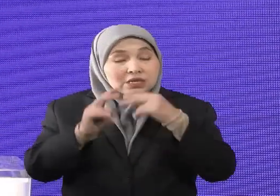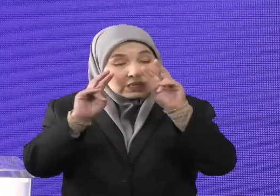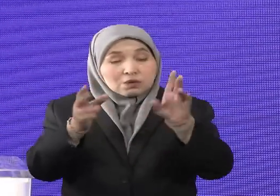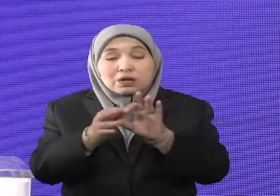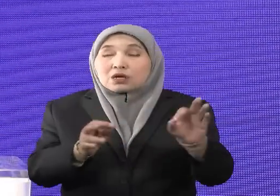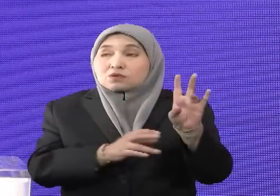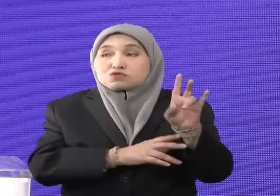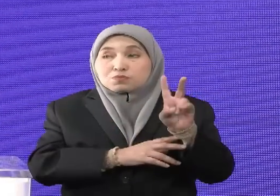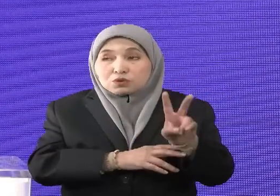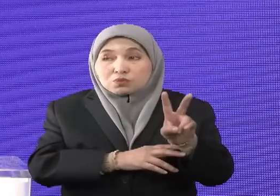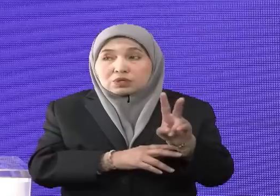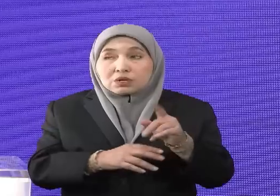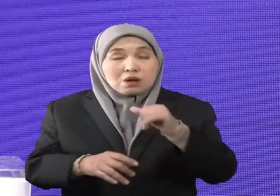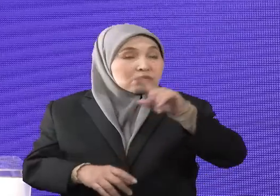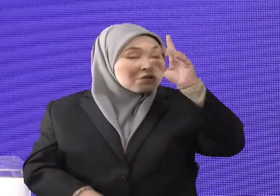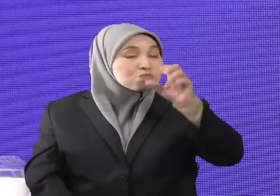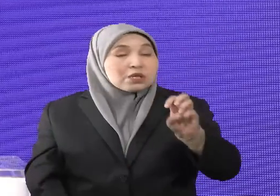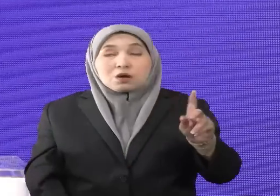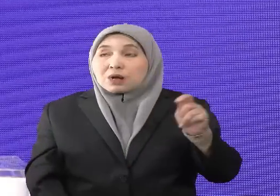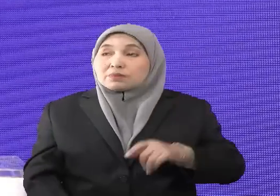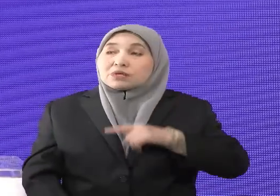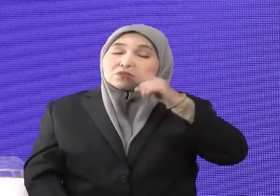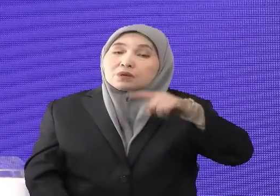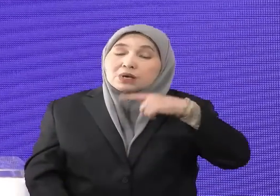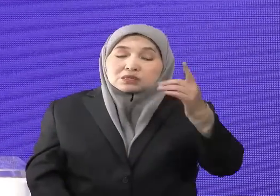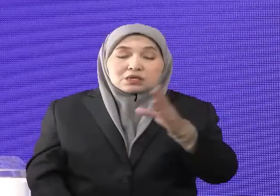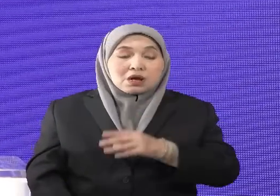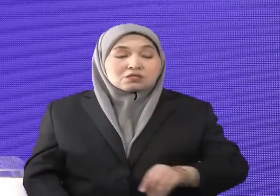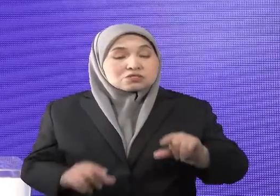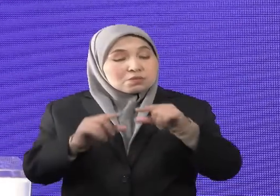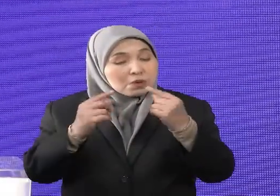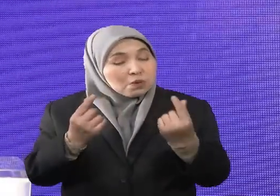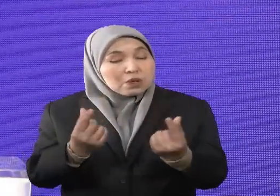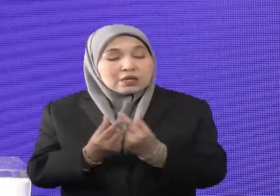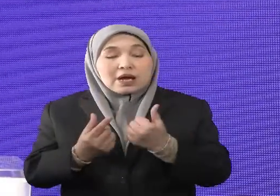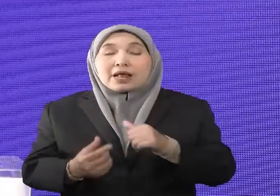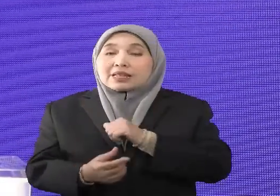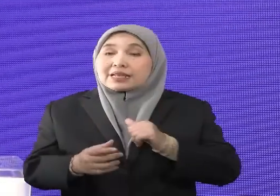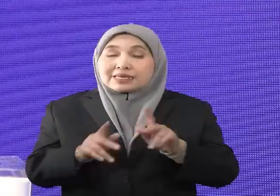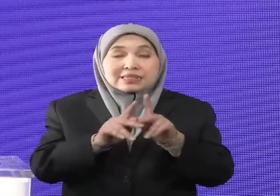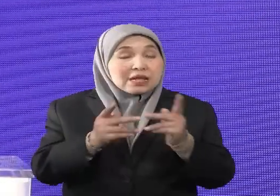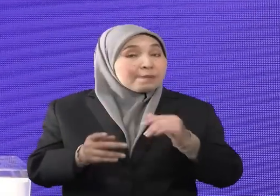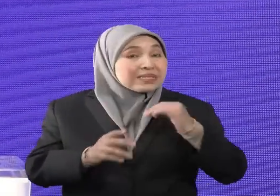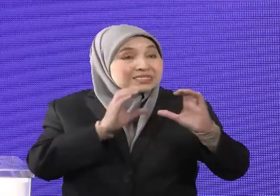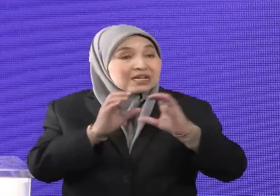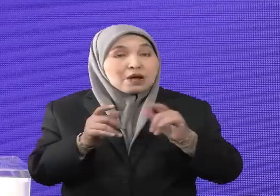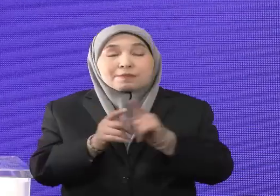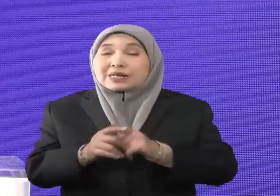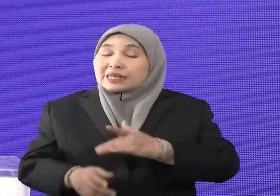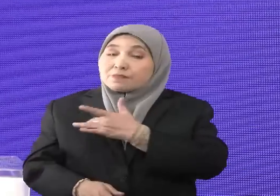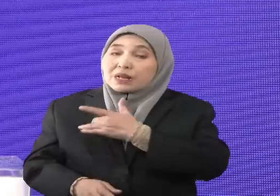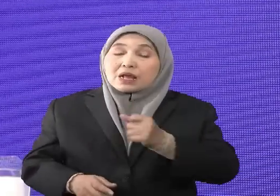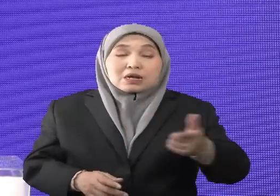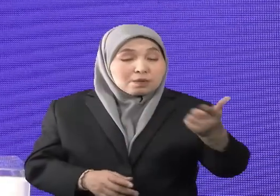ayat 72 tahun Tuhan Allah subhanahu wa ta'ala berfirman Dan segolongan ahli kitab berkata kepada sesama mereka berimanlah kamu